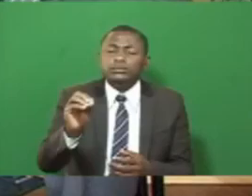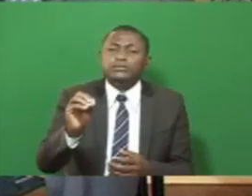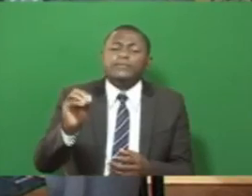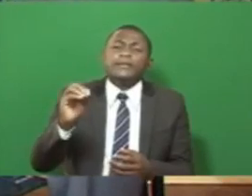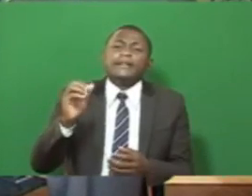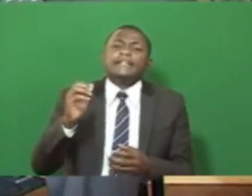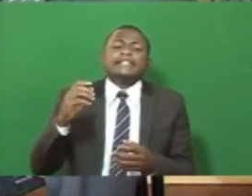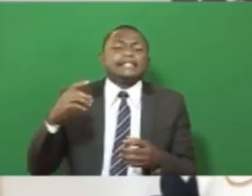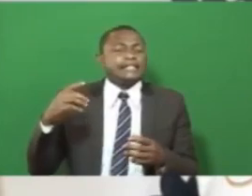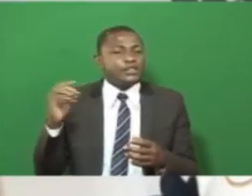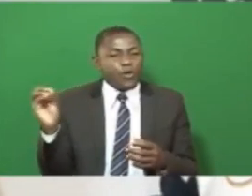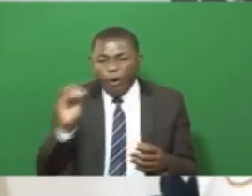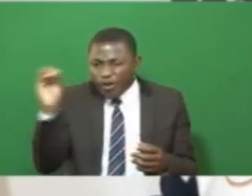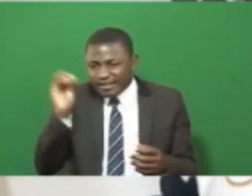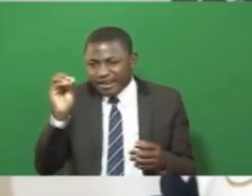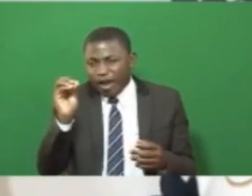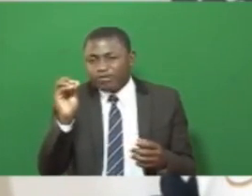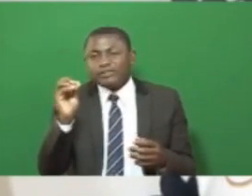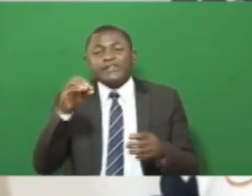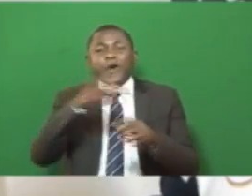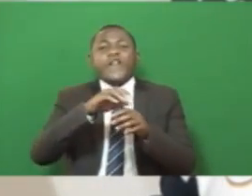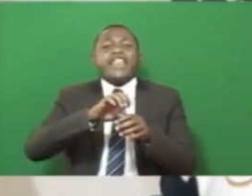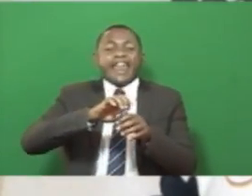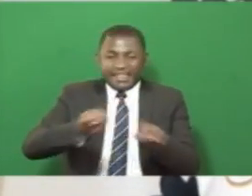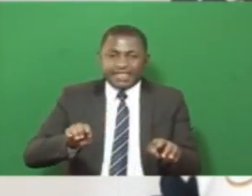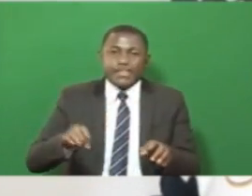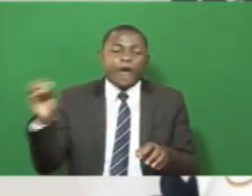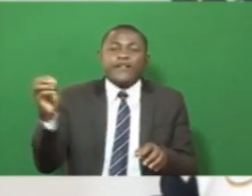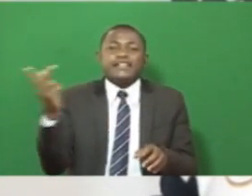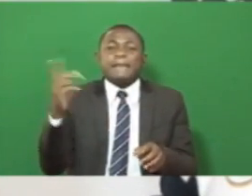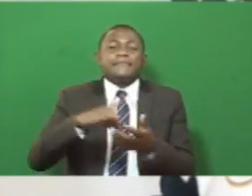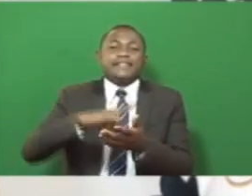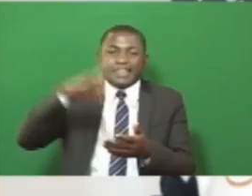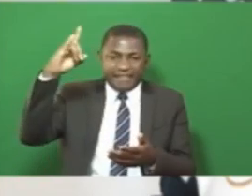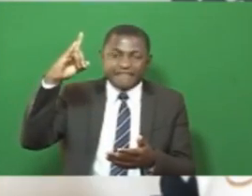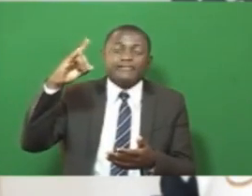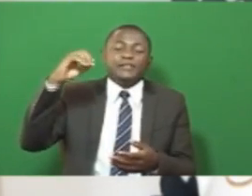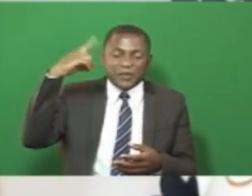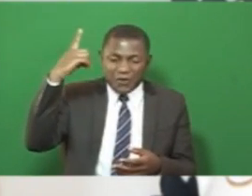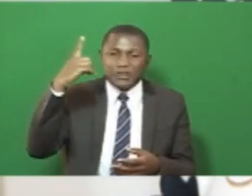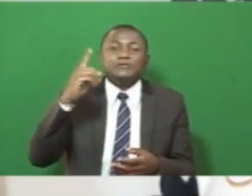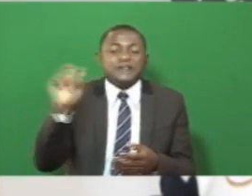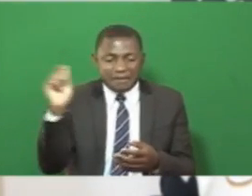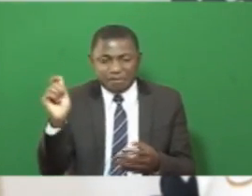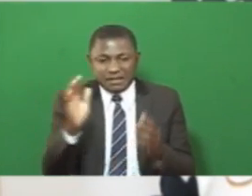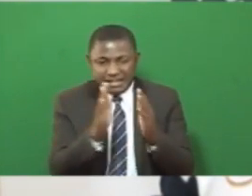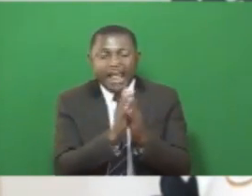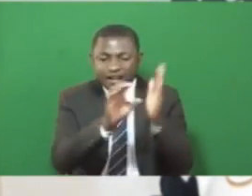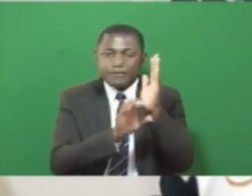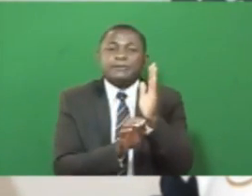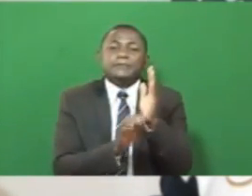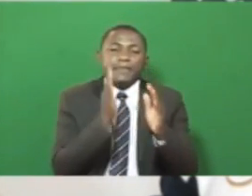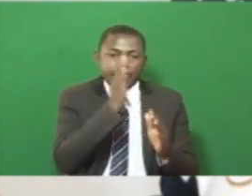Alright. Saka igai I original iri kudenga ne original musanctuary pass. Alright. Yese ma original ndimwara akamaita